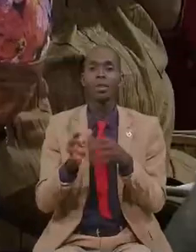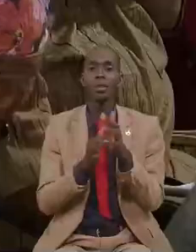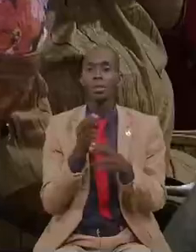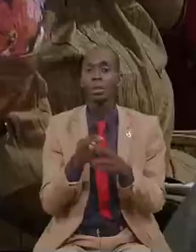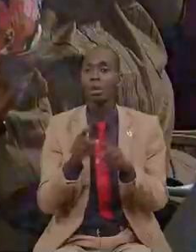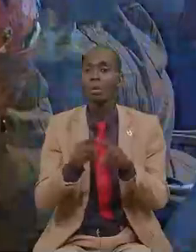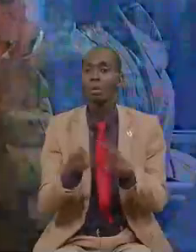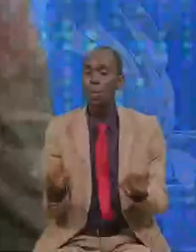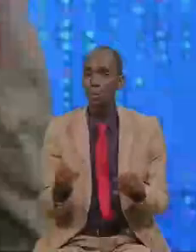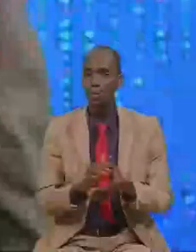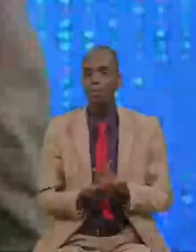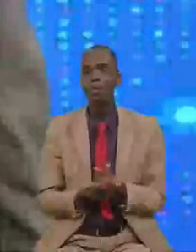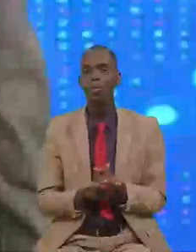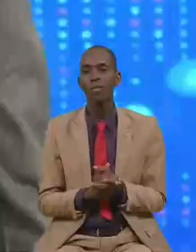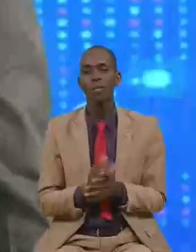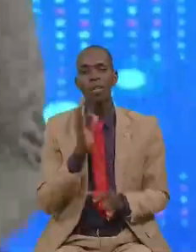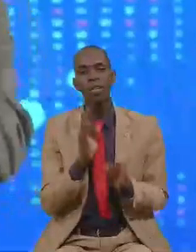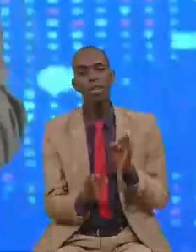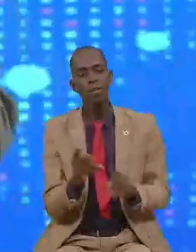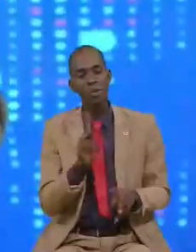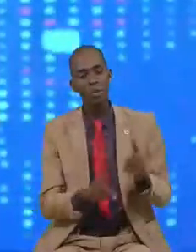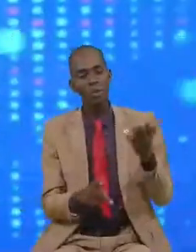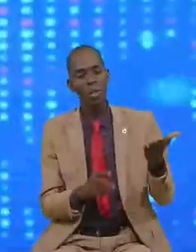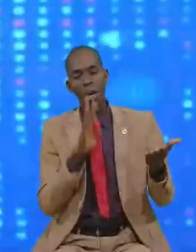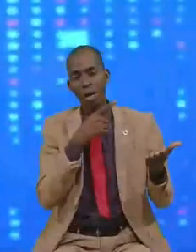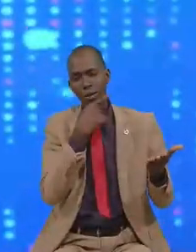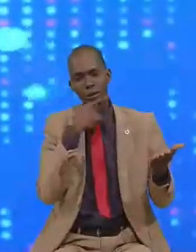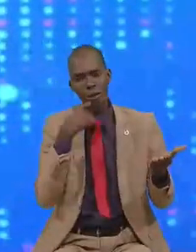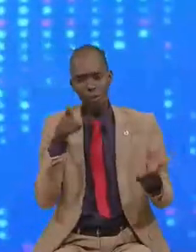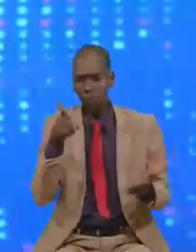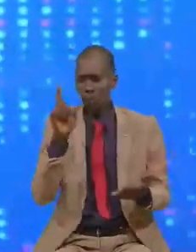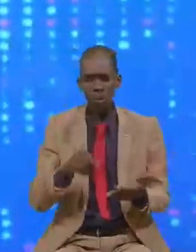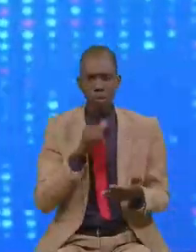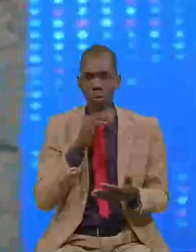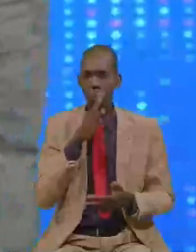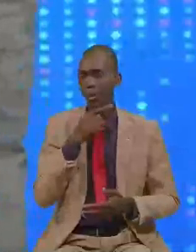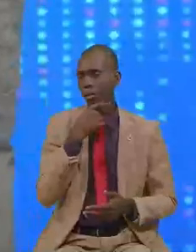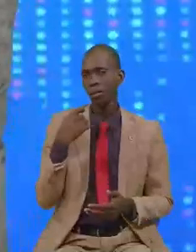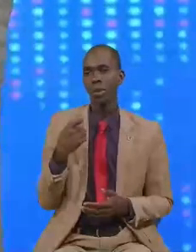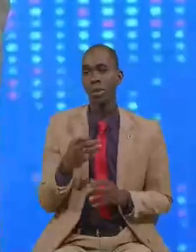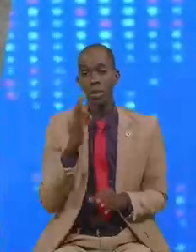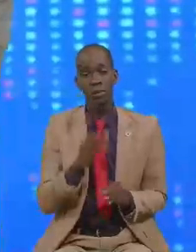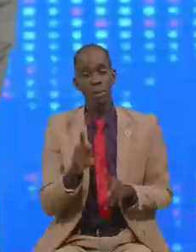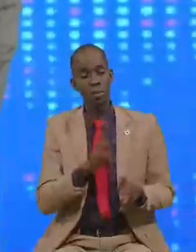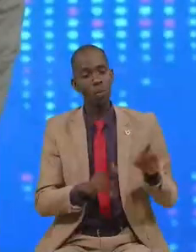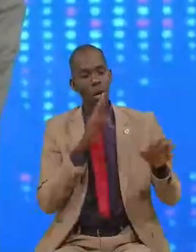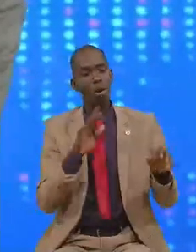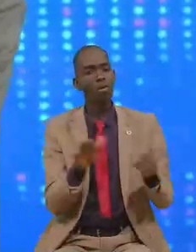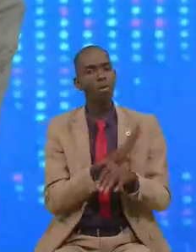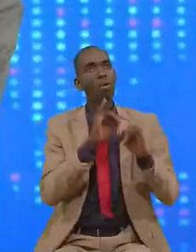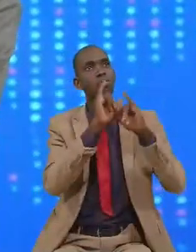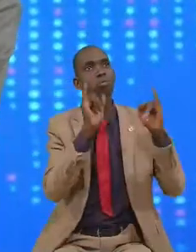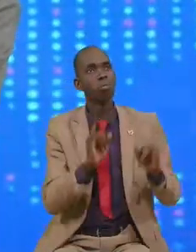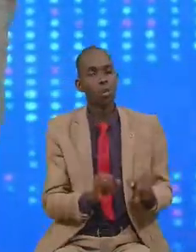mais, s'ils sont secs, tu ne dois pas être sec. S'ils sont idolâtres, tu ne dois pas